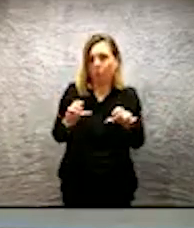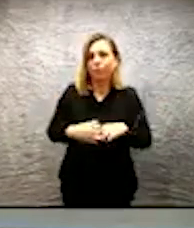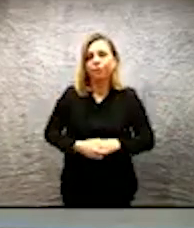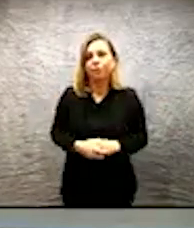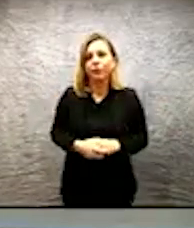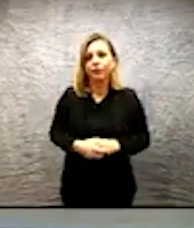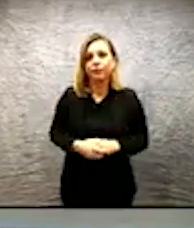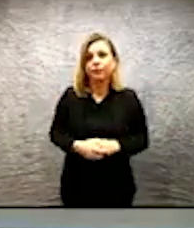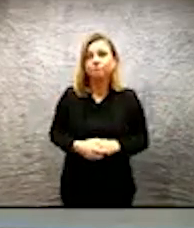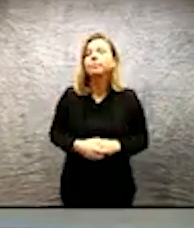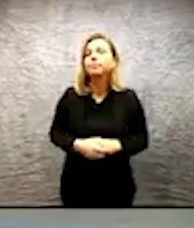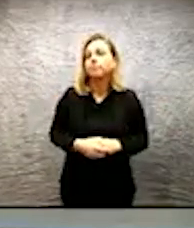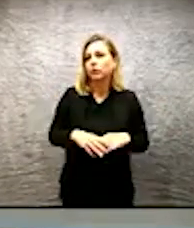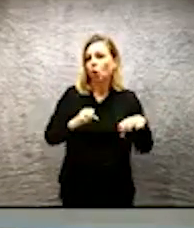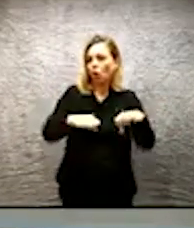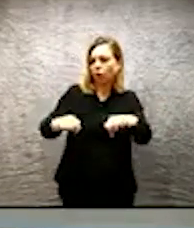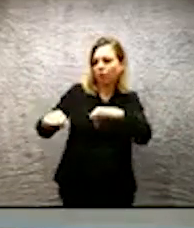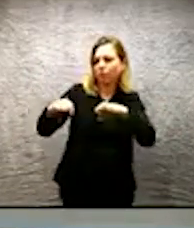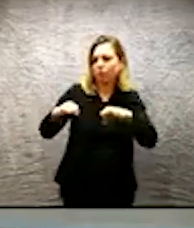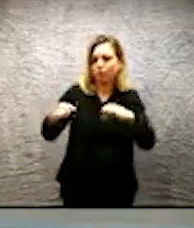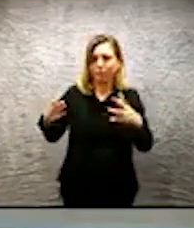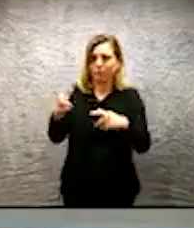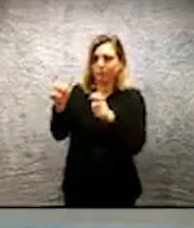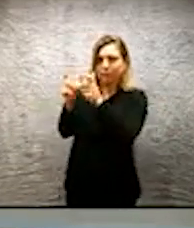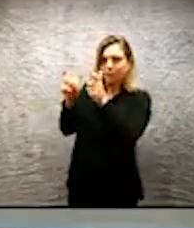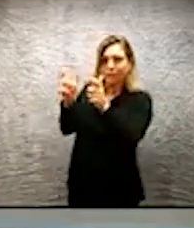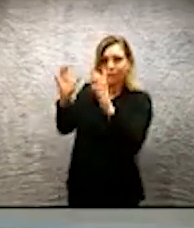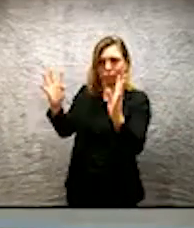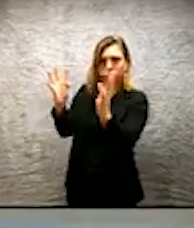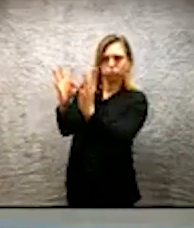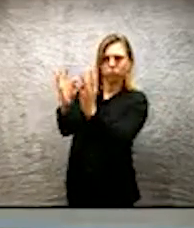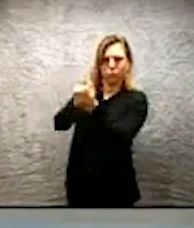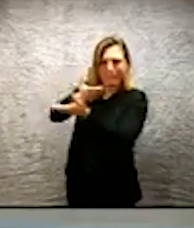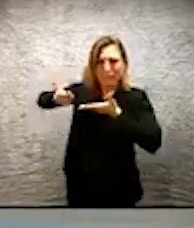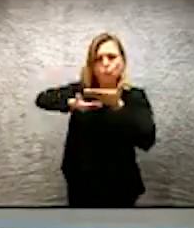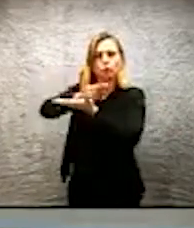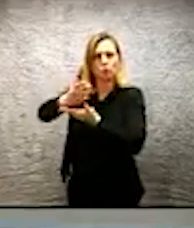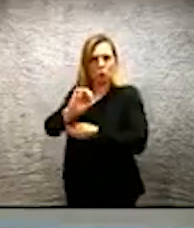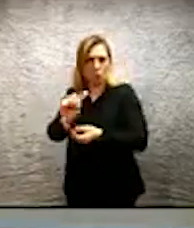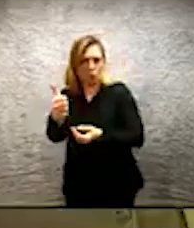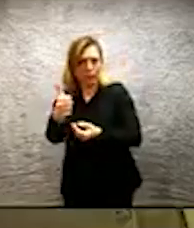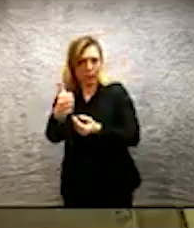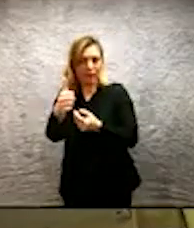entente, c'est une instance de discussion dans un premier temps. Et de